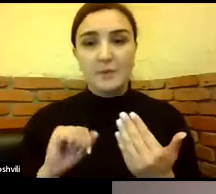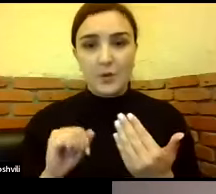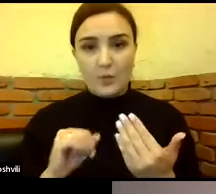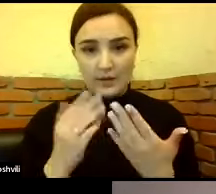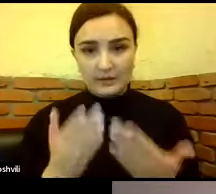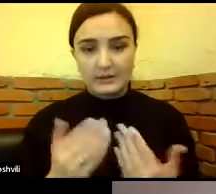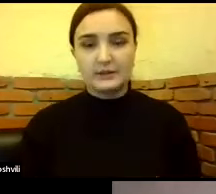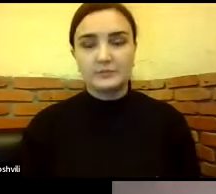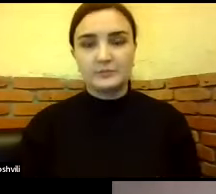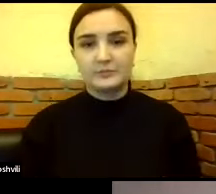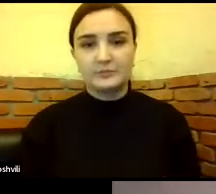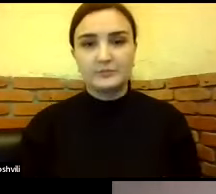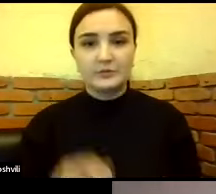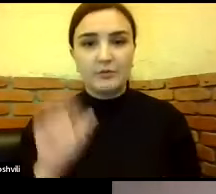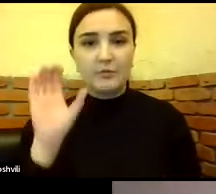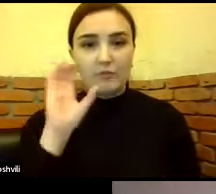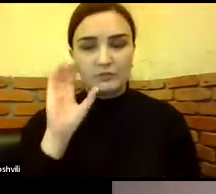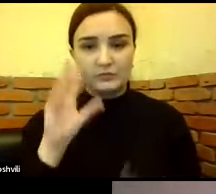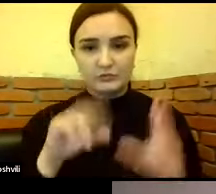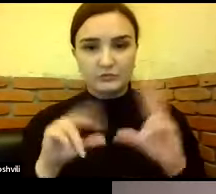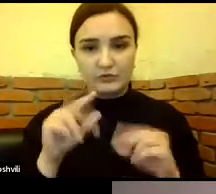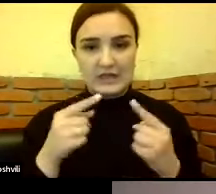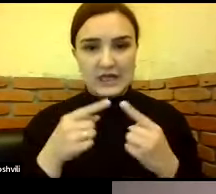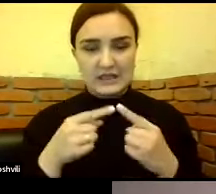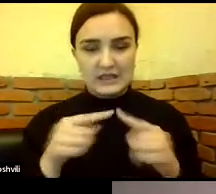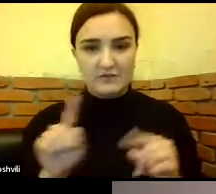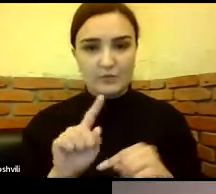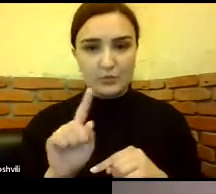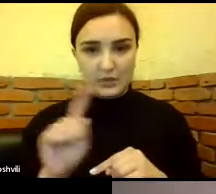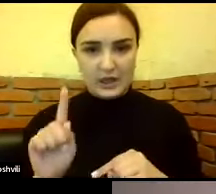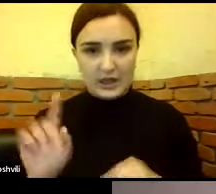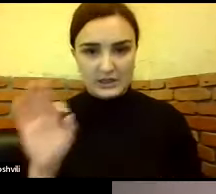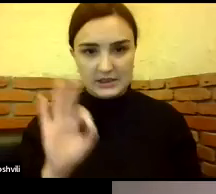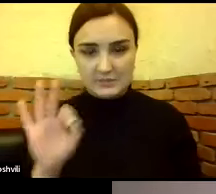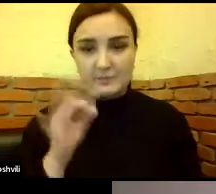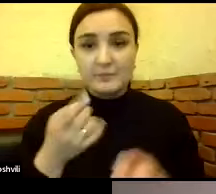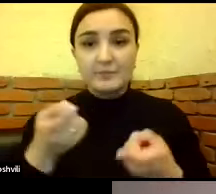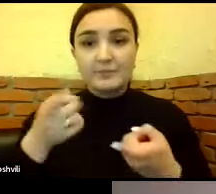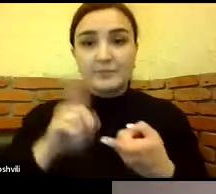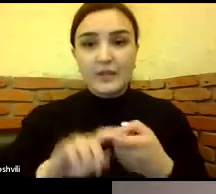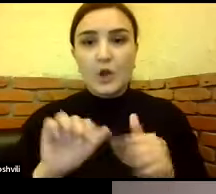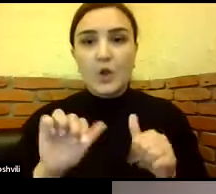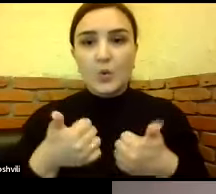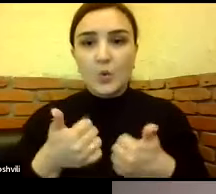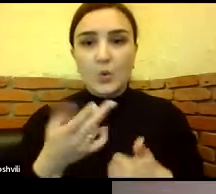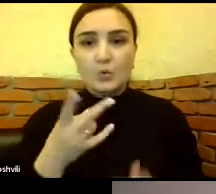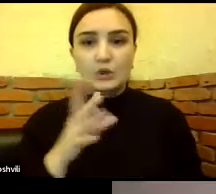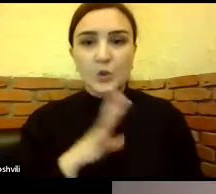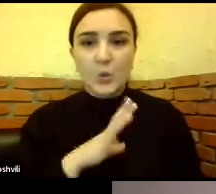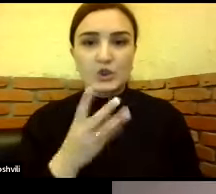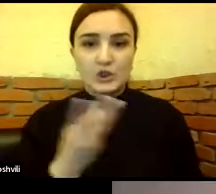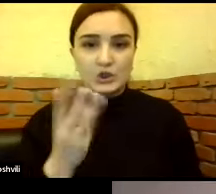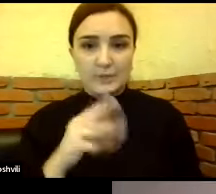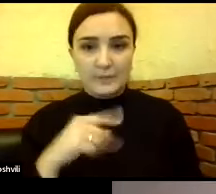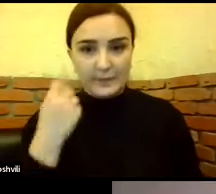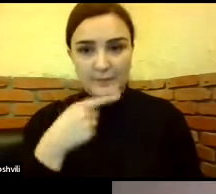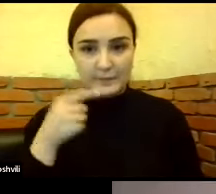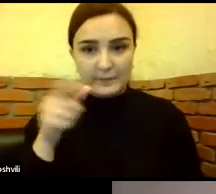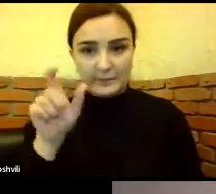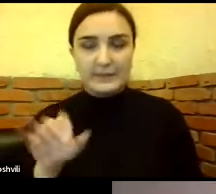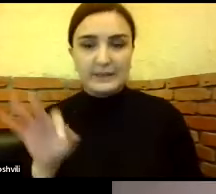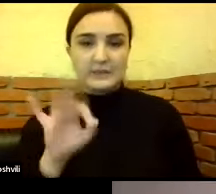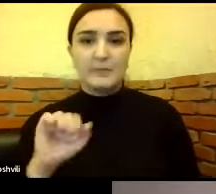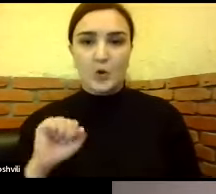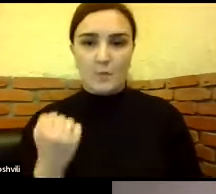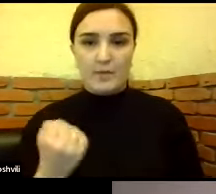და მოვისმენთ ფაქტობრივად განსხვავებულ პერსპექტივას იმასთან დაკავშირებით, თუ როგორია იყო შეშმპირიც და შეშმპირის